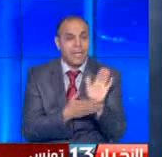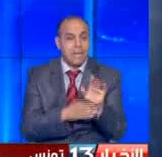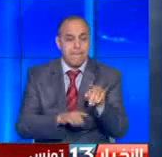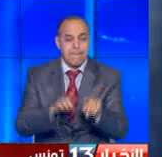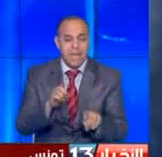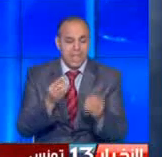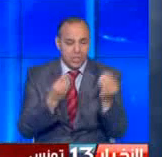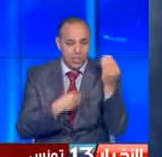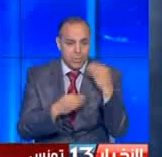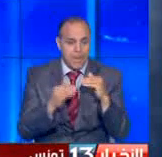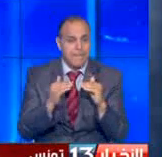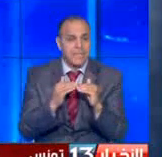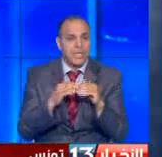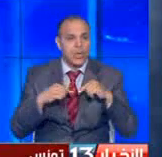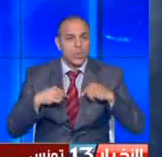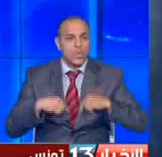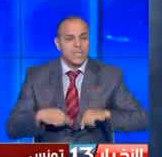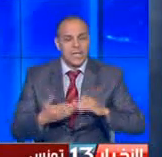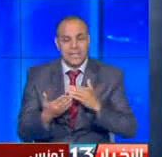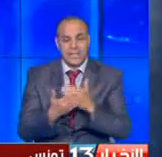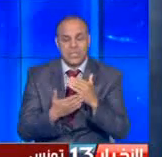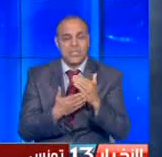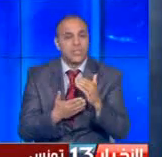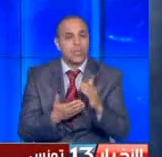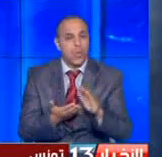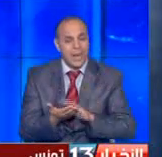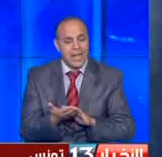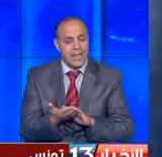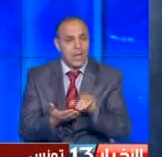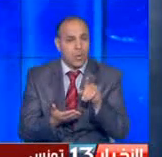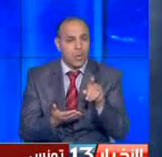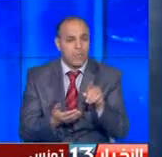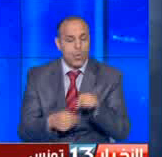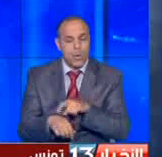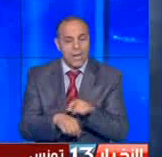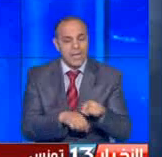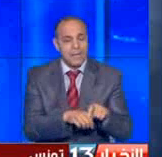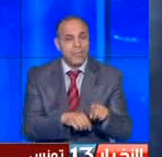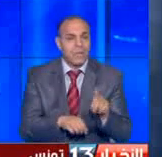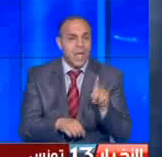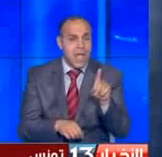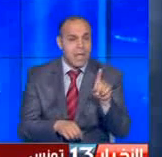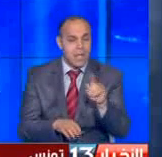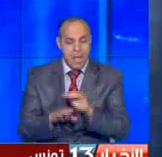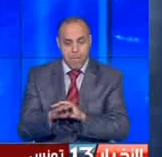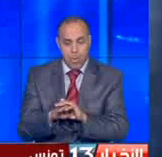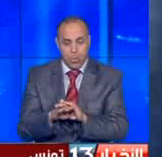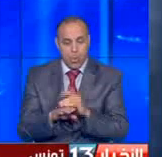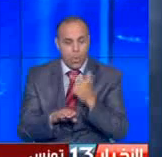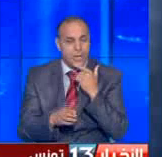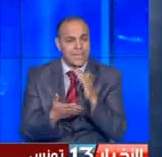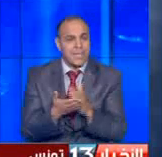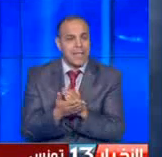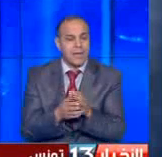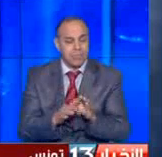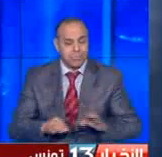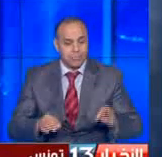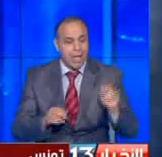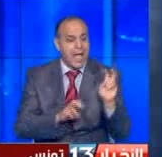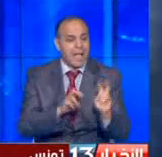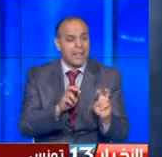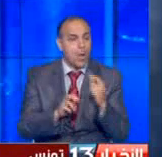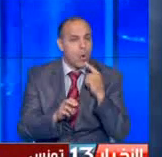التجارب على مستوى وزاره التجهيز والاسكان والتهيئه الترابيه والبلديات فيما يتعلق بتهيئه المساحات الخضراء